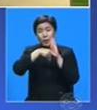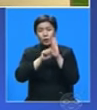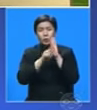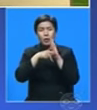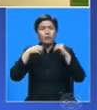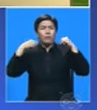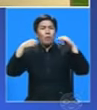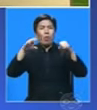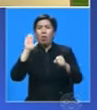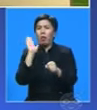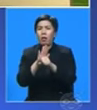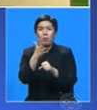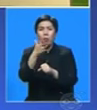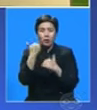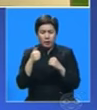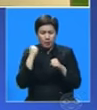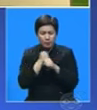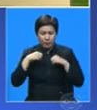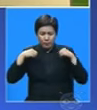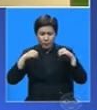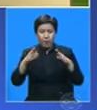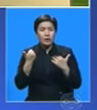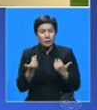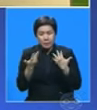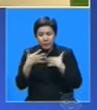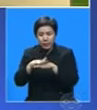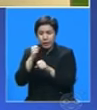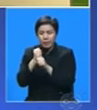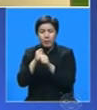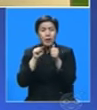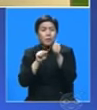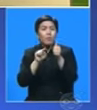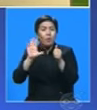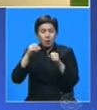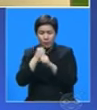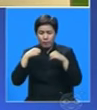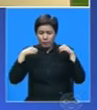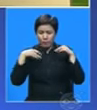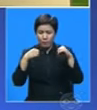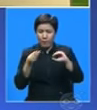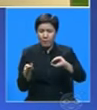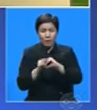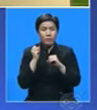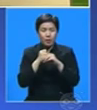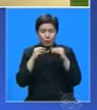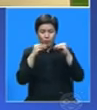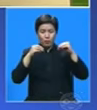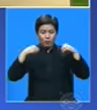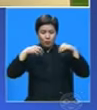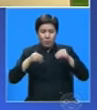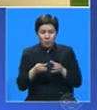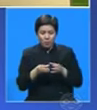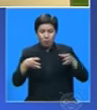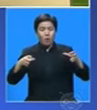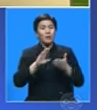ไฟฟ้าไม่เพียงพอยังไม่ได้ติดตั้งก็ได้เร่งประสานการไฟฟ้าอำเภอดอนเจดีผลการดำเนินการการไฟฟ้าจัดสรรงบประมาณขยายเขตไฟฟ้